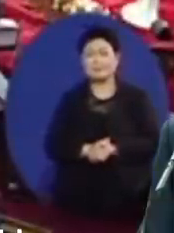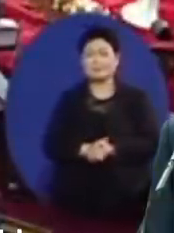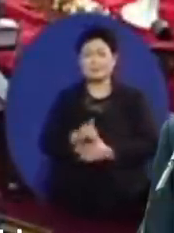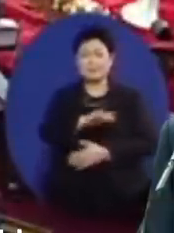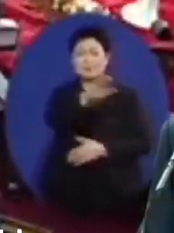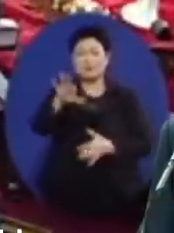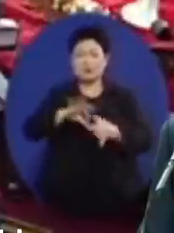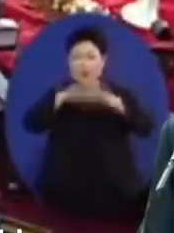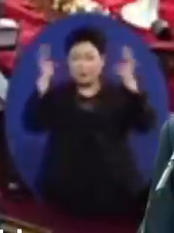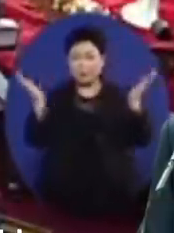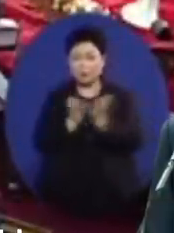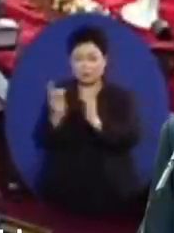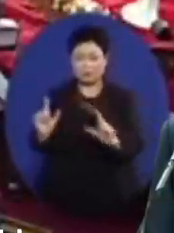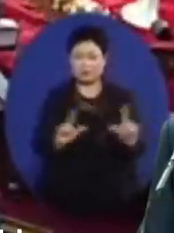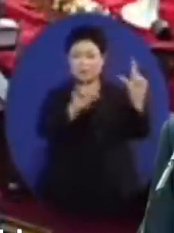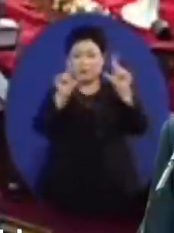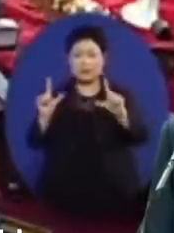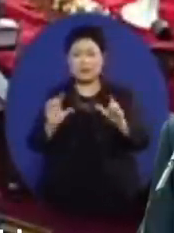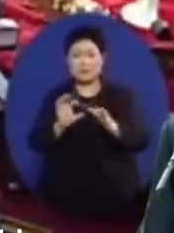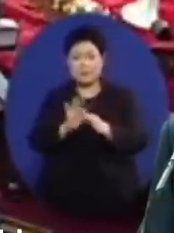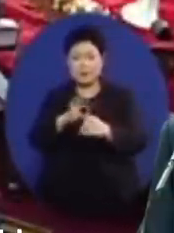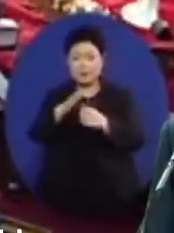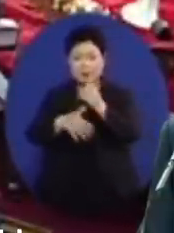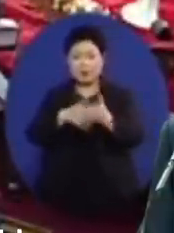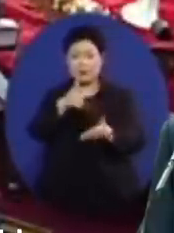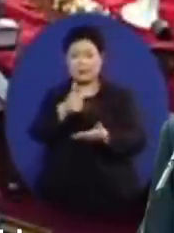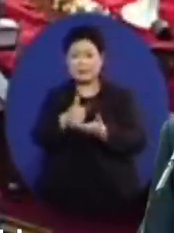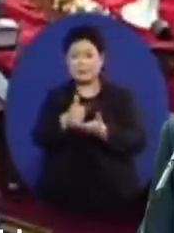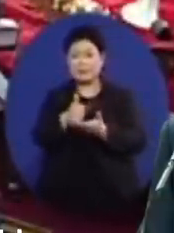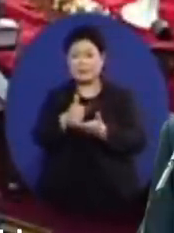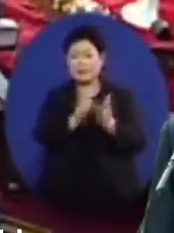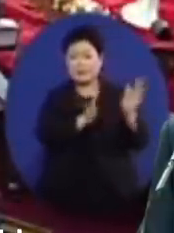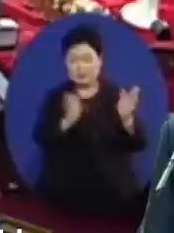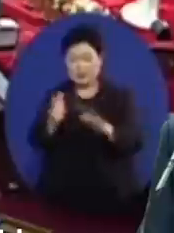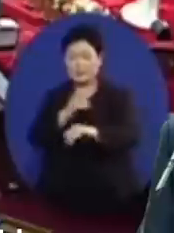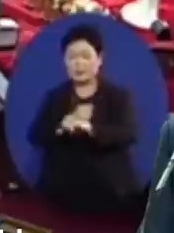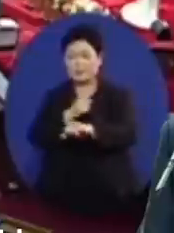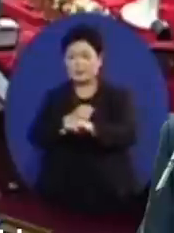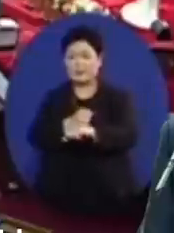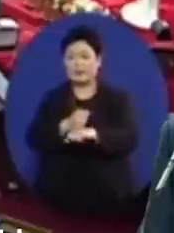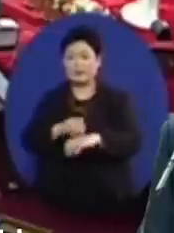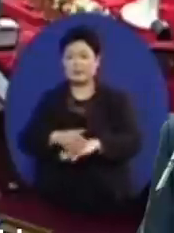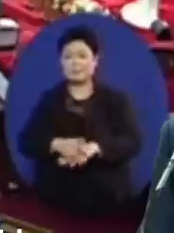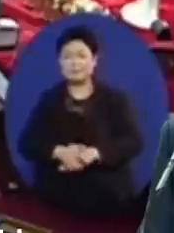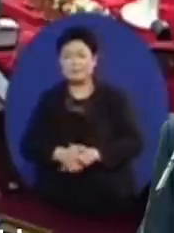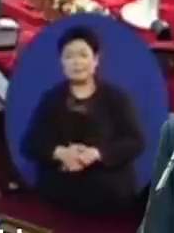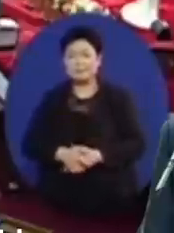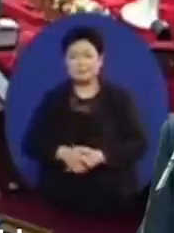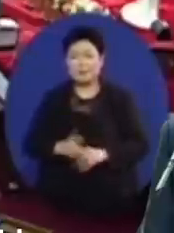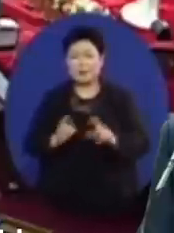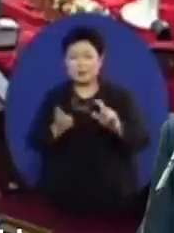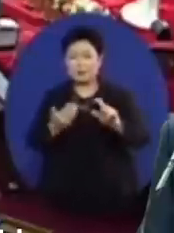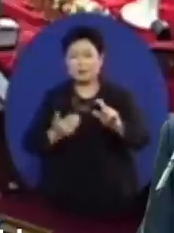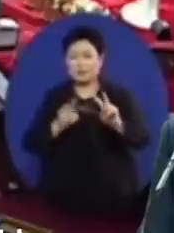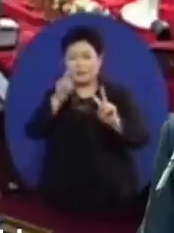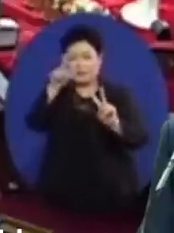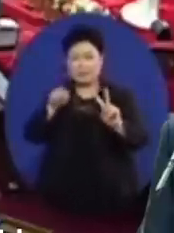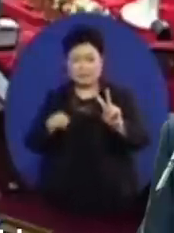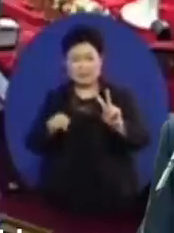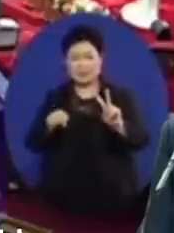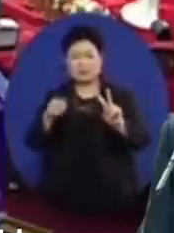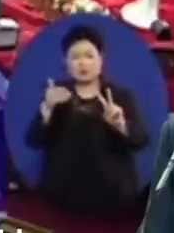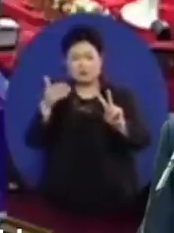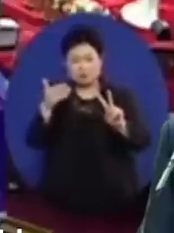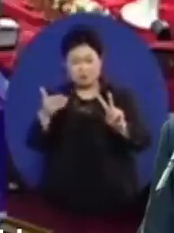우리의 모든 삶에 하나님이 예비하십니다. 고린도전서 2장 9절 10절 우리 다 같이